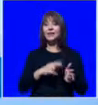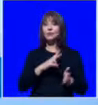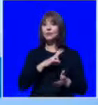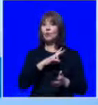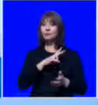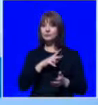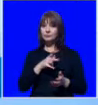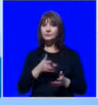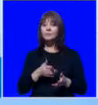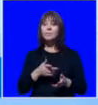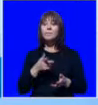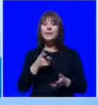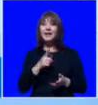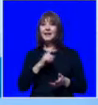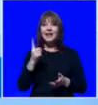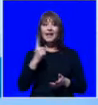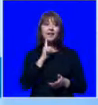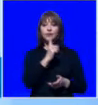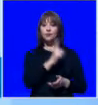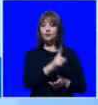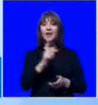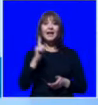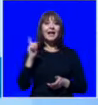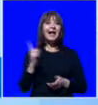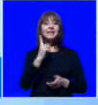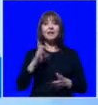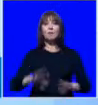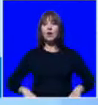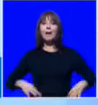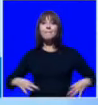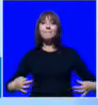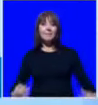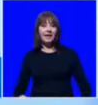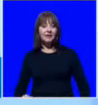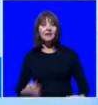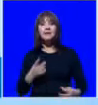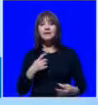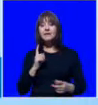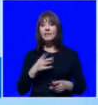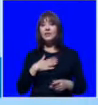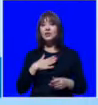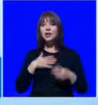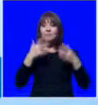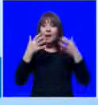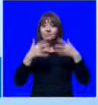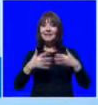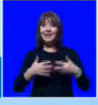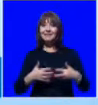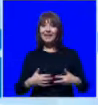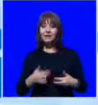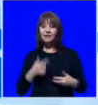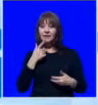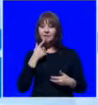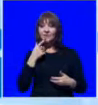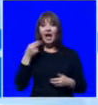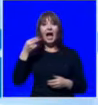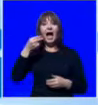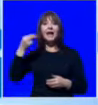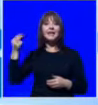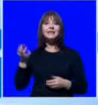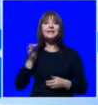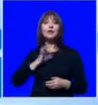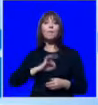бъдат само за бедните. Което означава създаване на специална база данни в Националната агенция за приходите, която е частично готова. Енергийната бедност